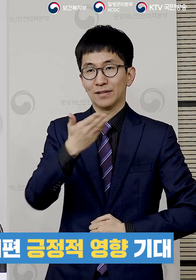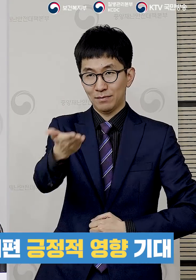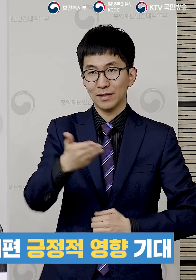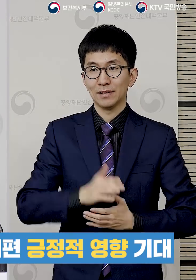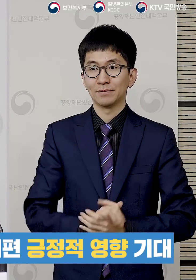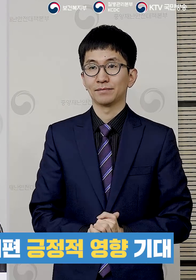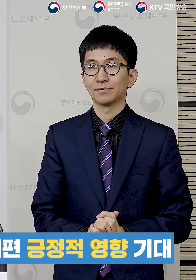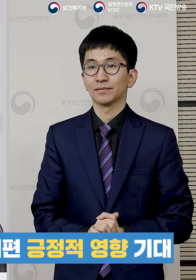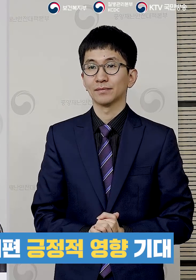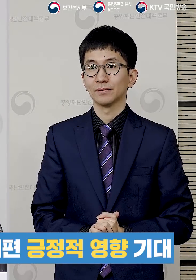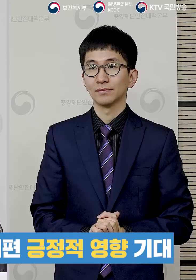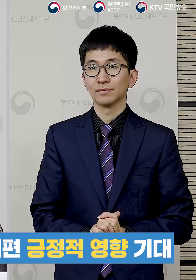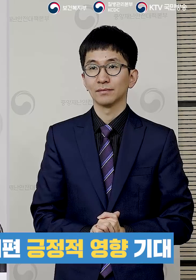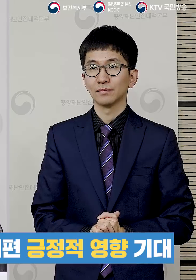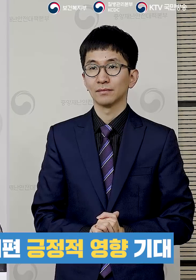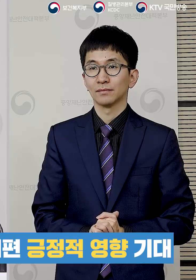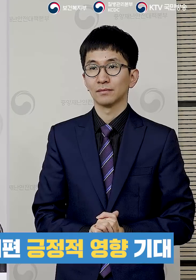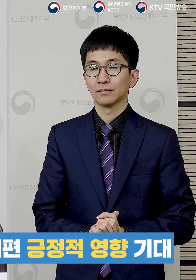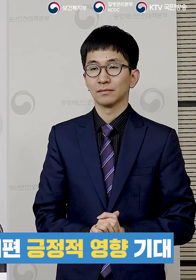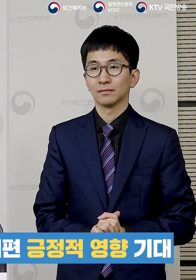드립니다.